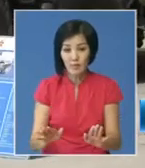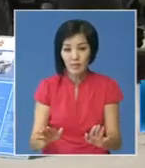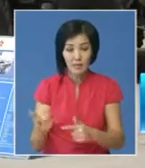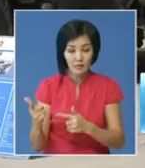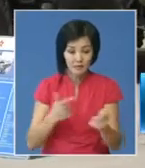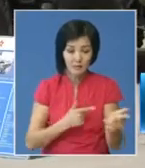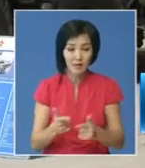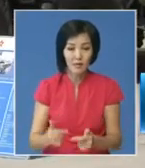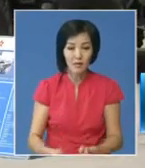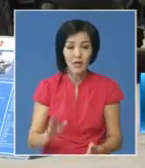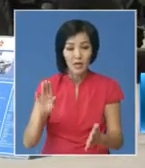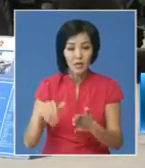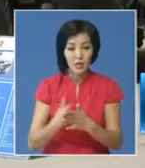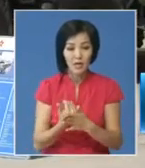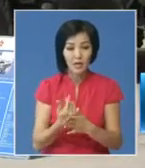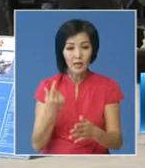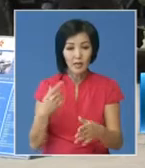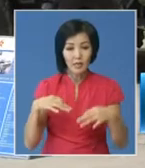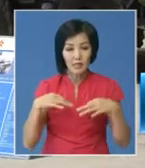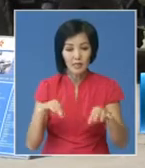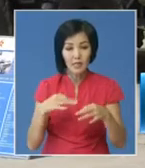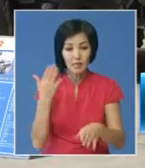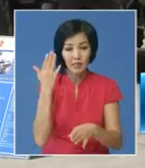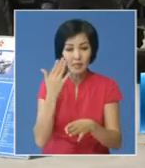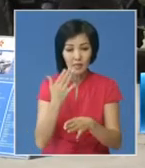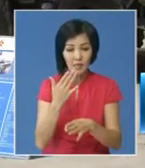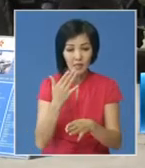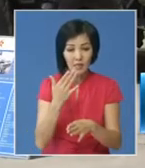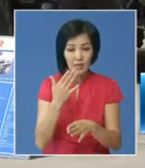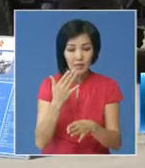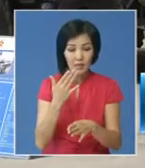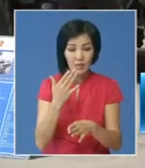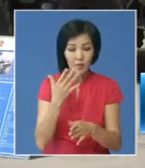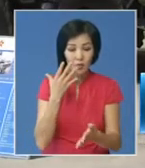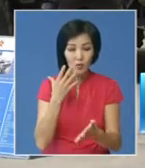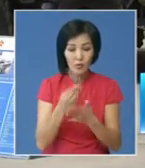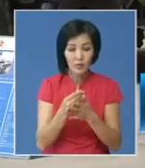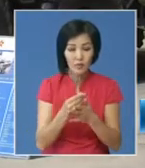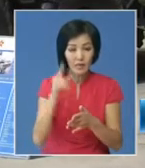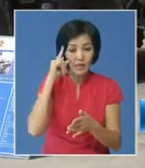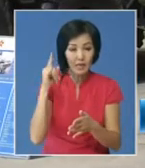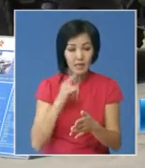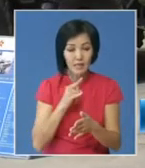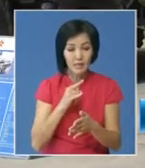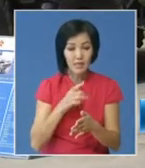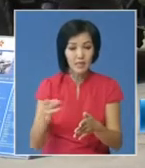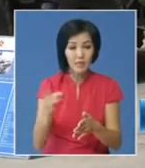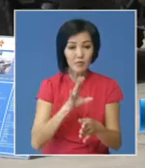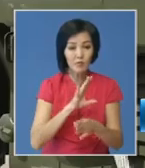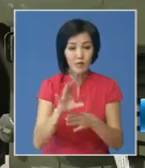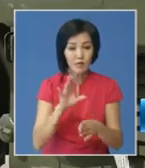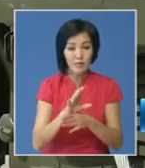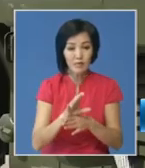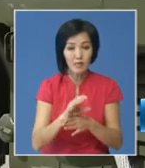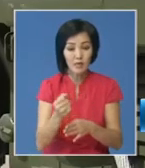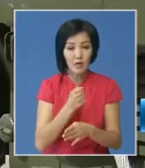тұрған жаңа техниканың тең жартысы өзіміздің Қазақстан Республикамызда өндіріліп, өзіміздің қарулы күштерімізді